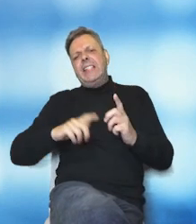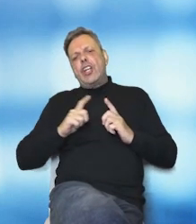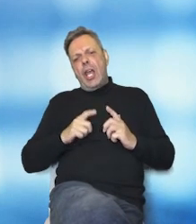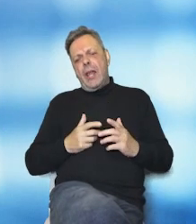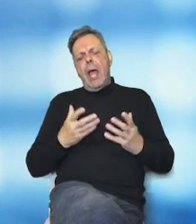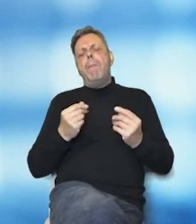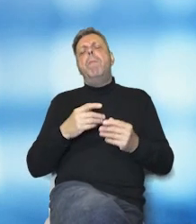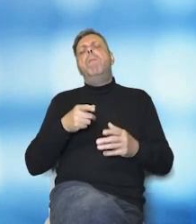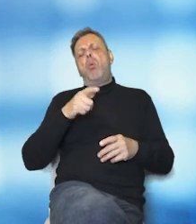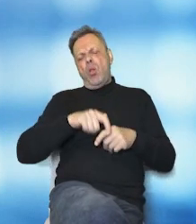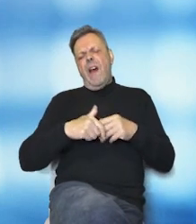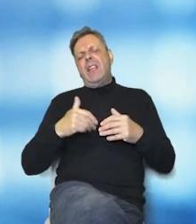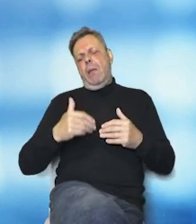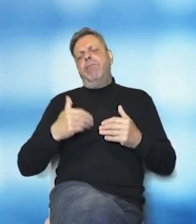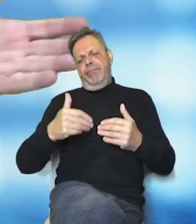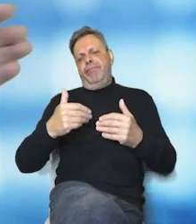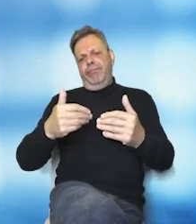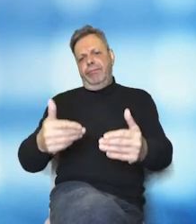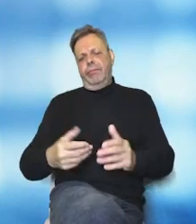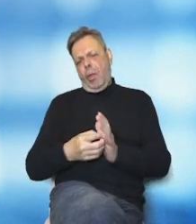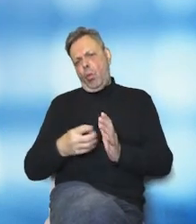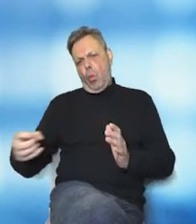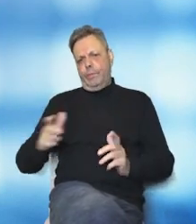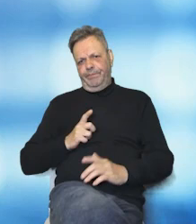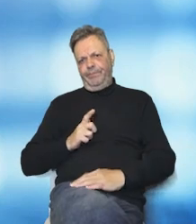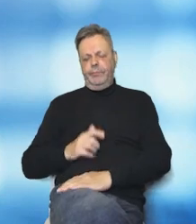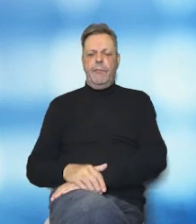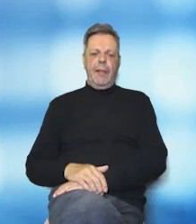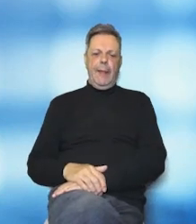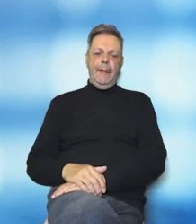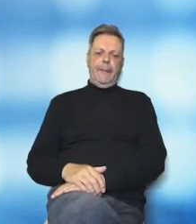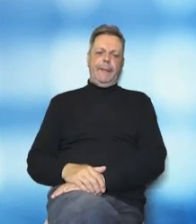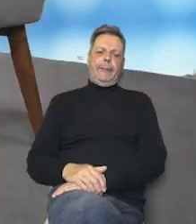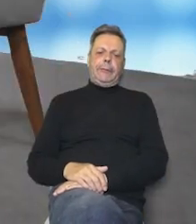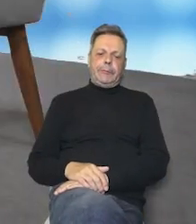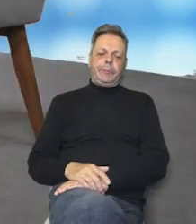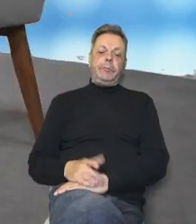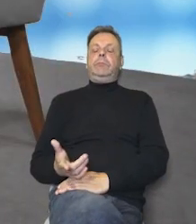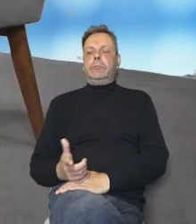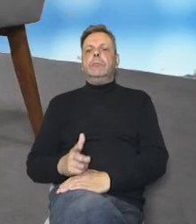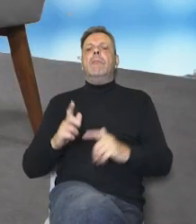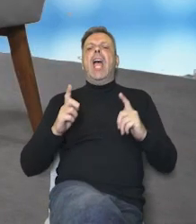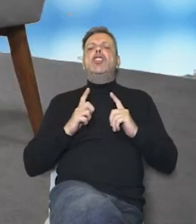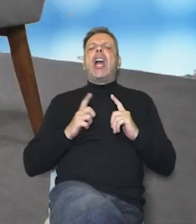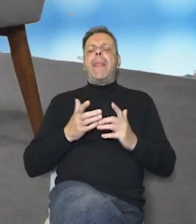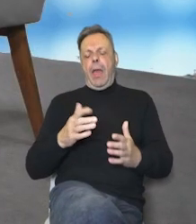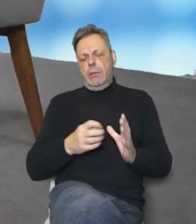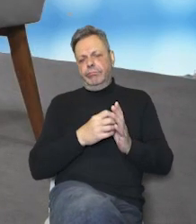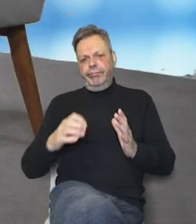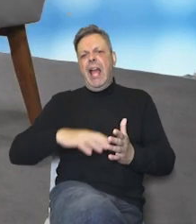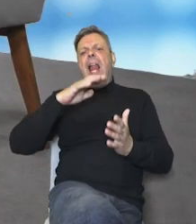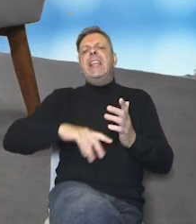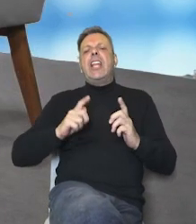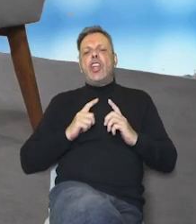zna odugovlačiti. Evo, pitat ću ja vas upravo s tim čekanjima. Vrvile